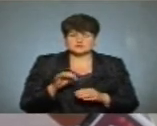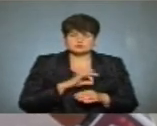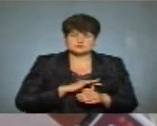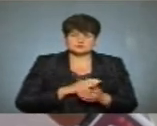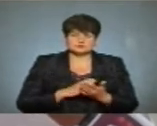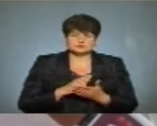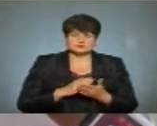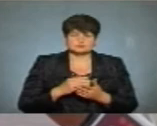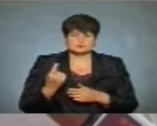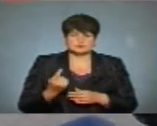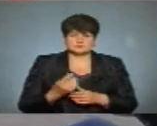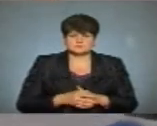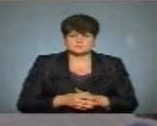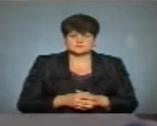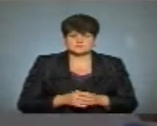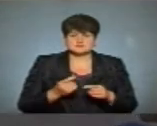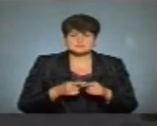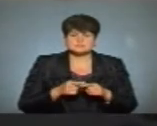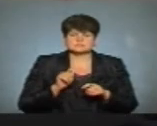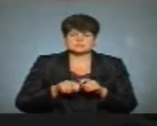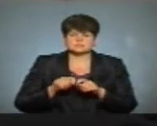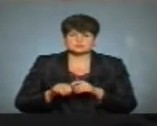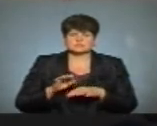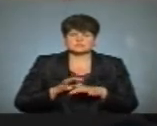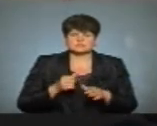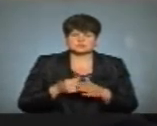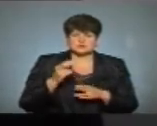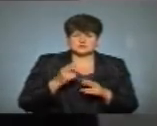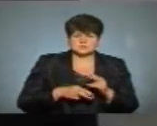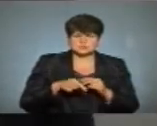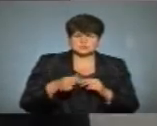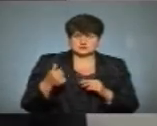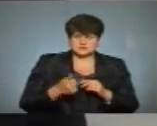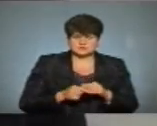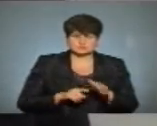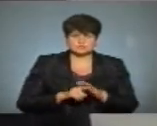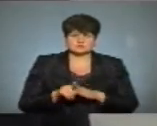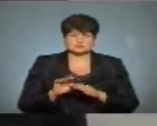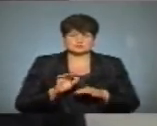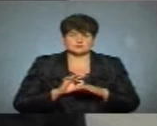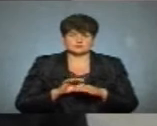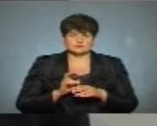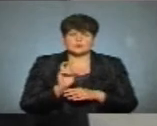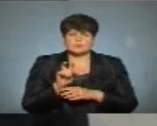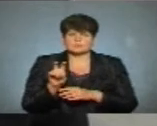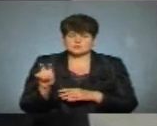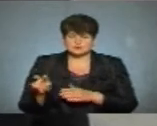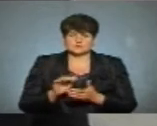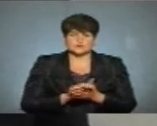області Олена Паламар. Ці рейди будуть проводитись до кінця цього тижня. Спочатку ми будемо здійснювати обхід,